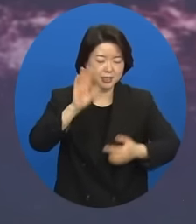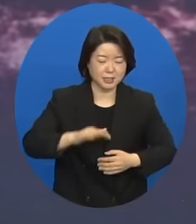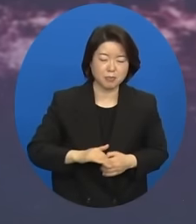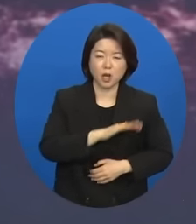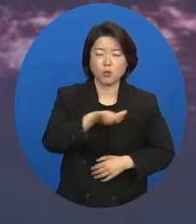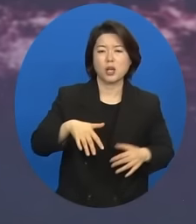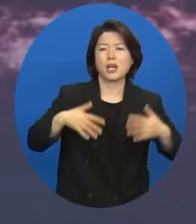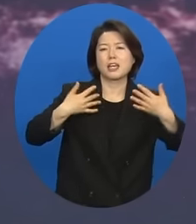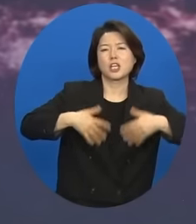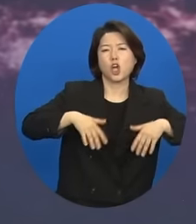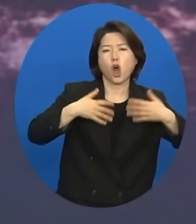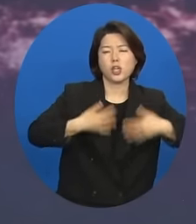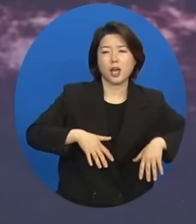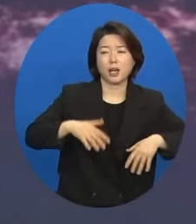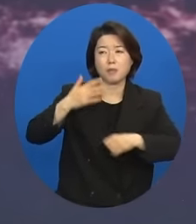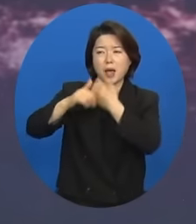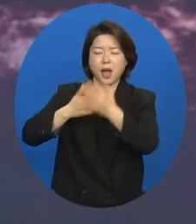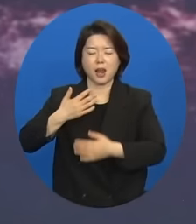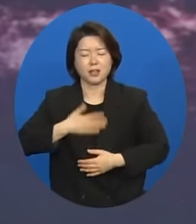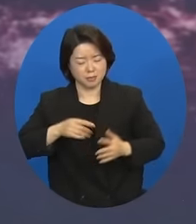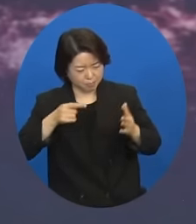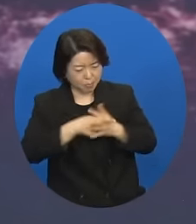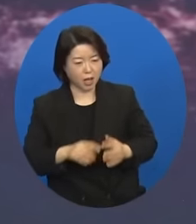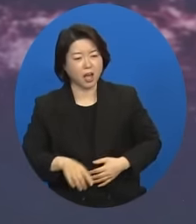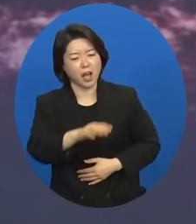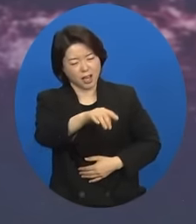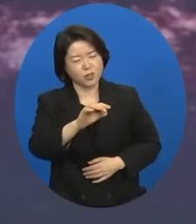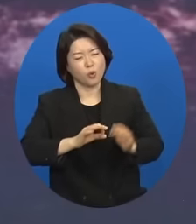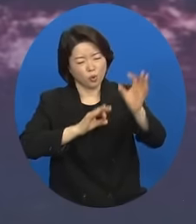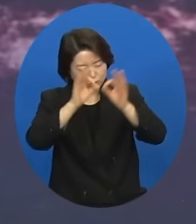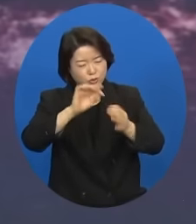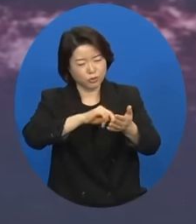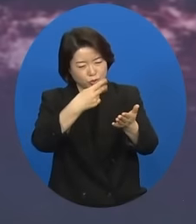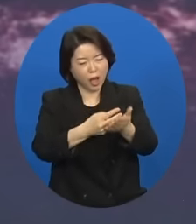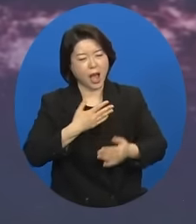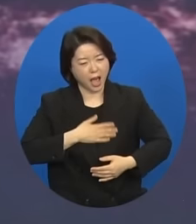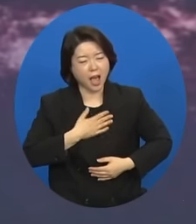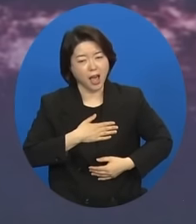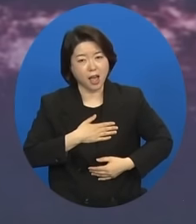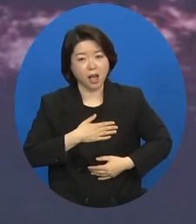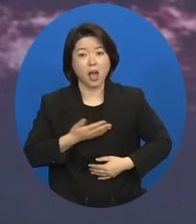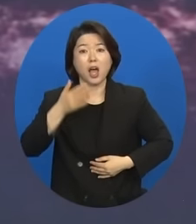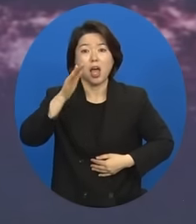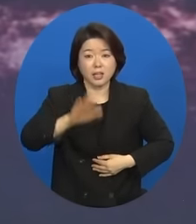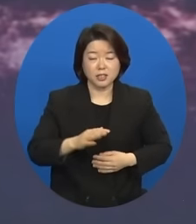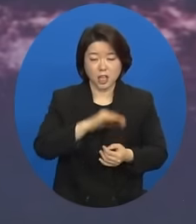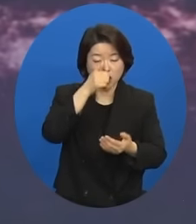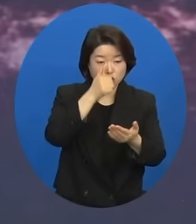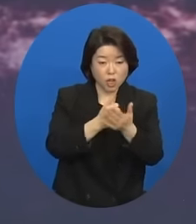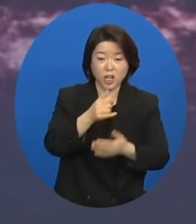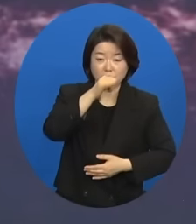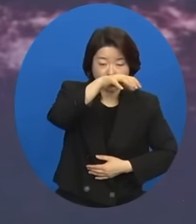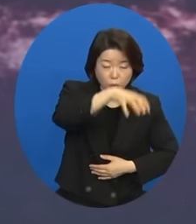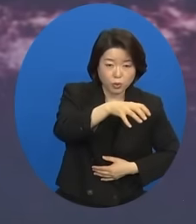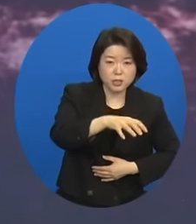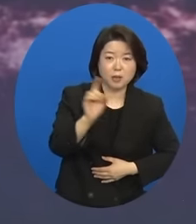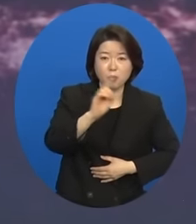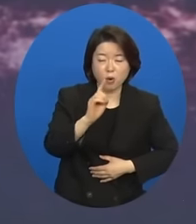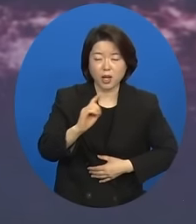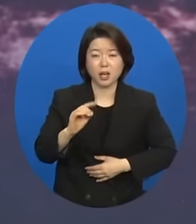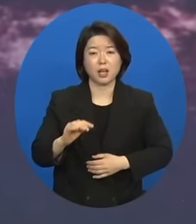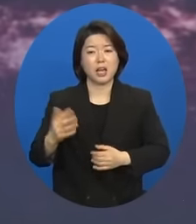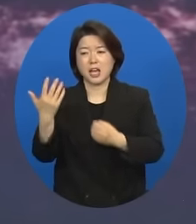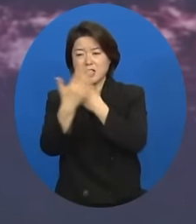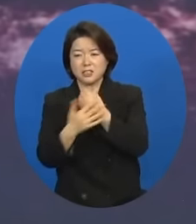연약함을 아시는 거죠 그래 너는 그렇게 넘어질 수밖에 없는 거 내가 잘 안다 그런데 죄가 있는 곳에 뭐가 넘쳐요 은혜는